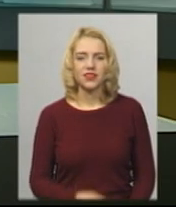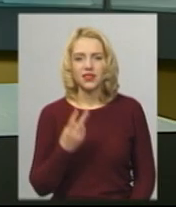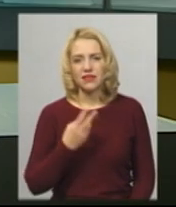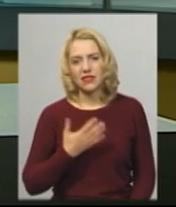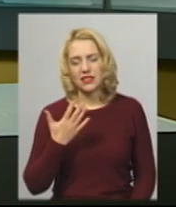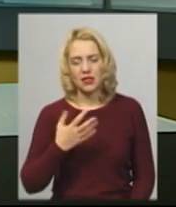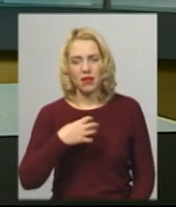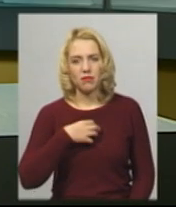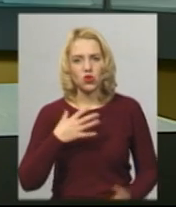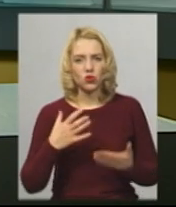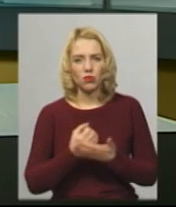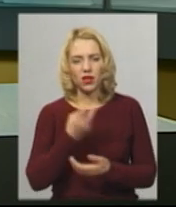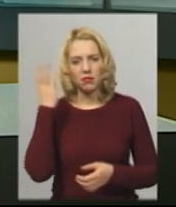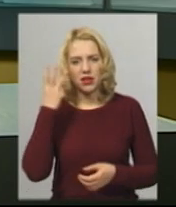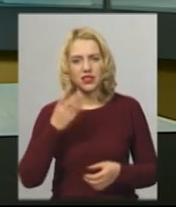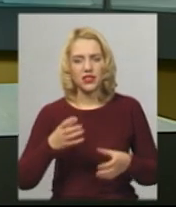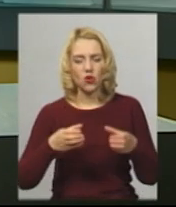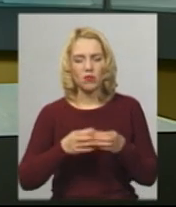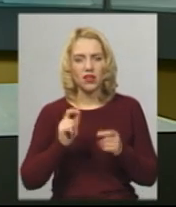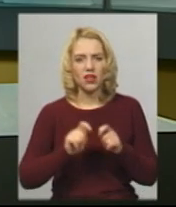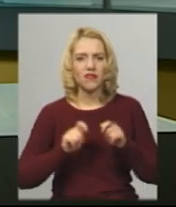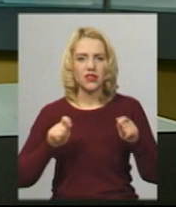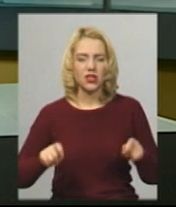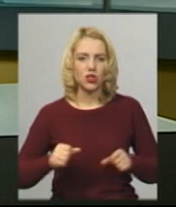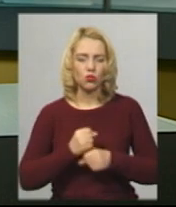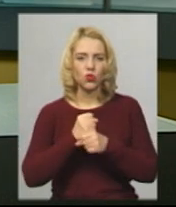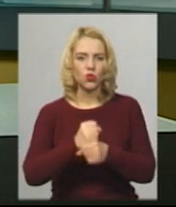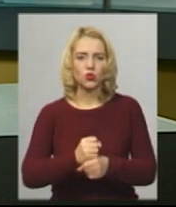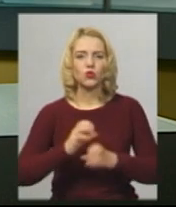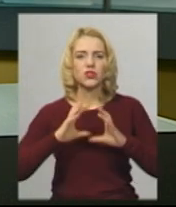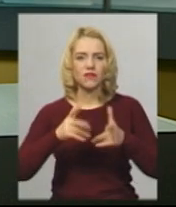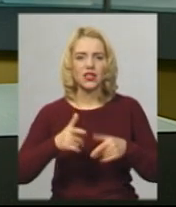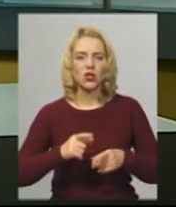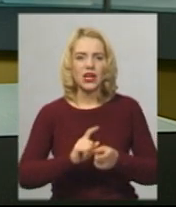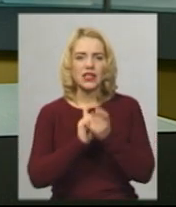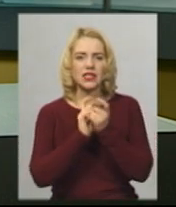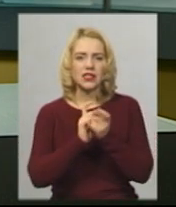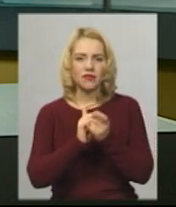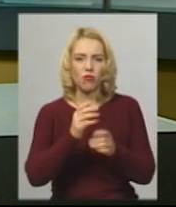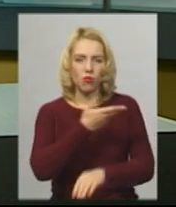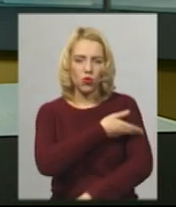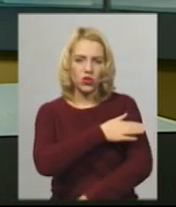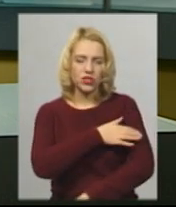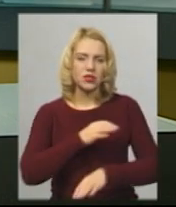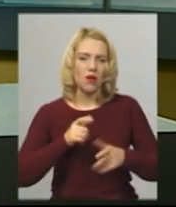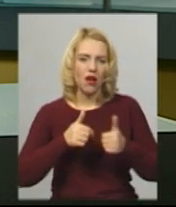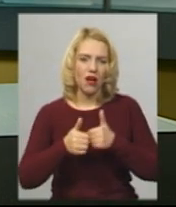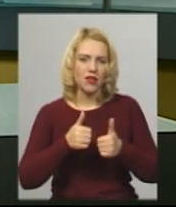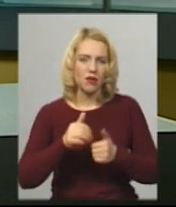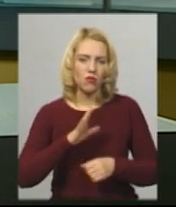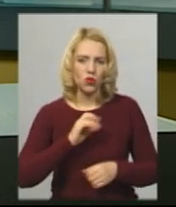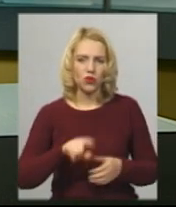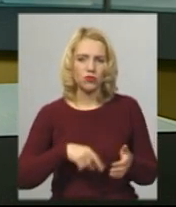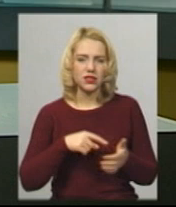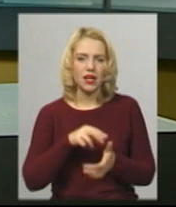25 медалей здобула хмельницька команда на відкритому Кубку світу з єдиноборств Конгсау в Польщі. Змагання відбулися в місті